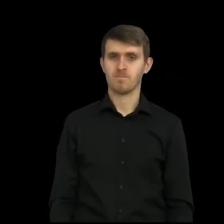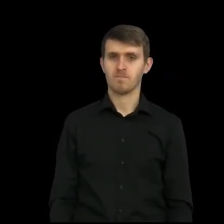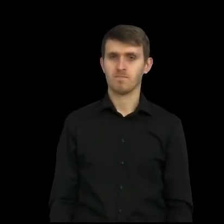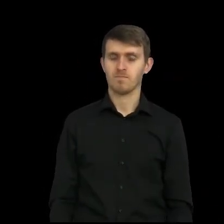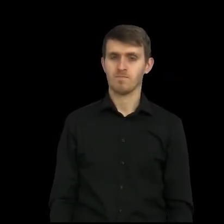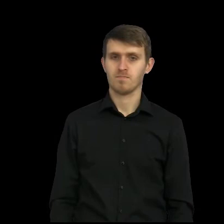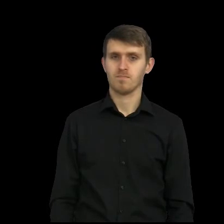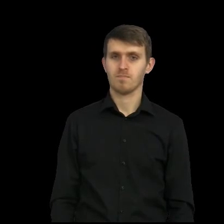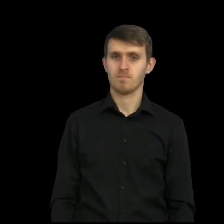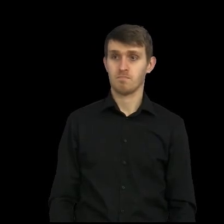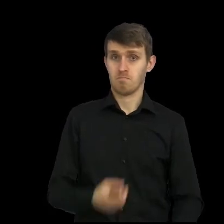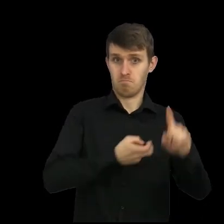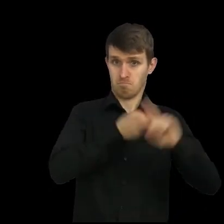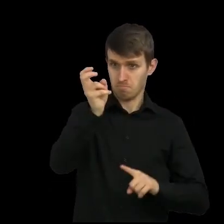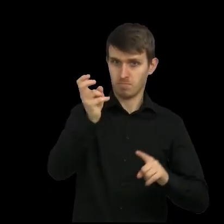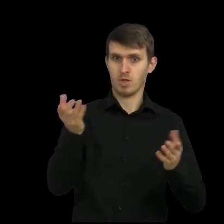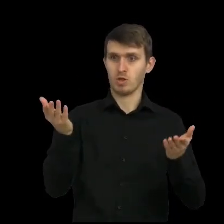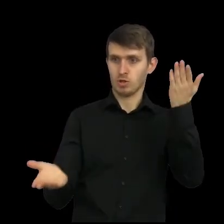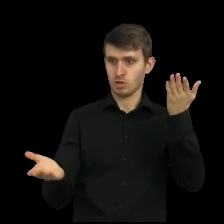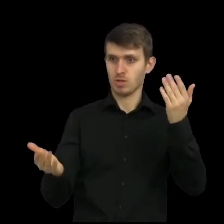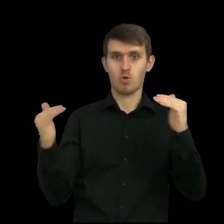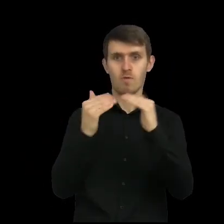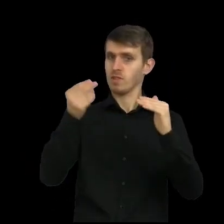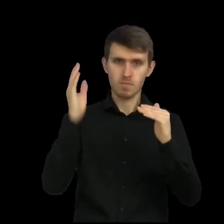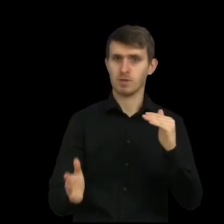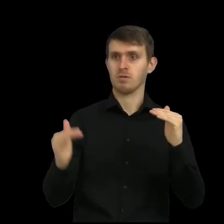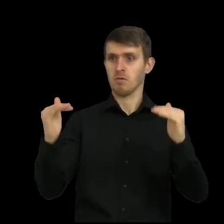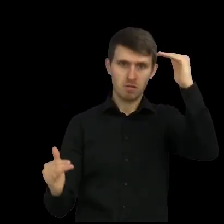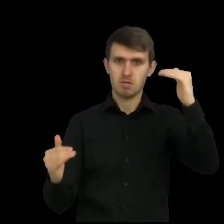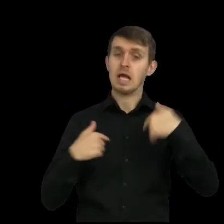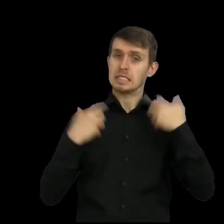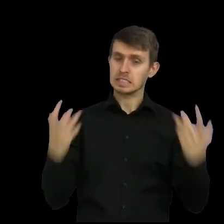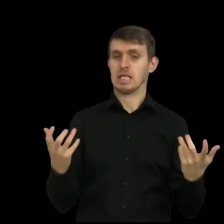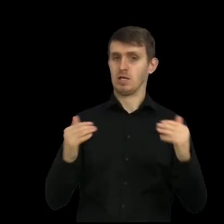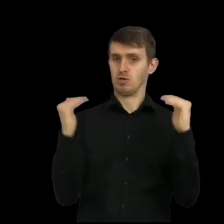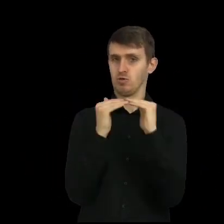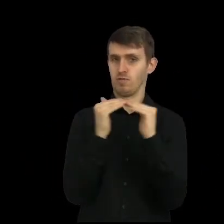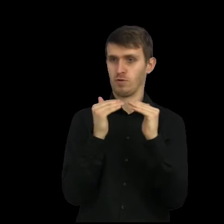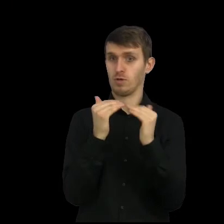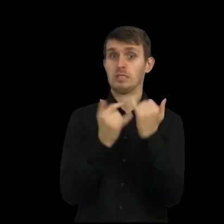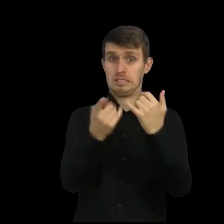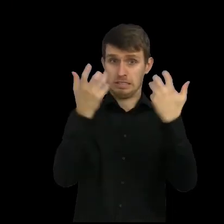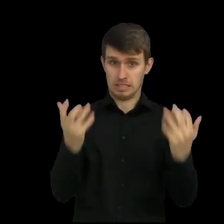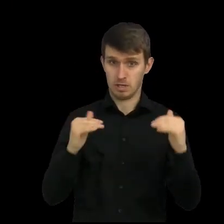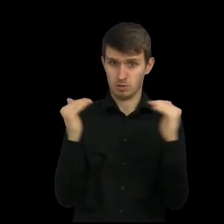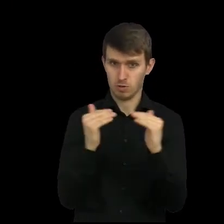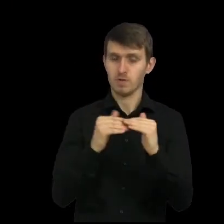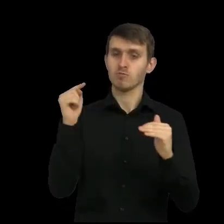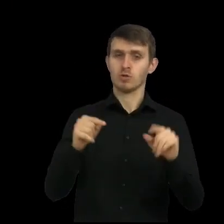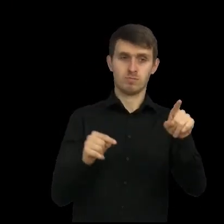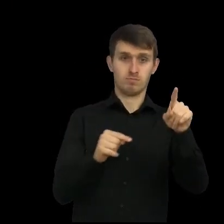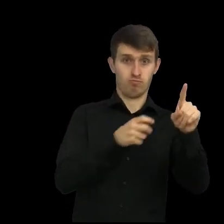równości. Jeśli waga ma pozostać w równowadze, musimy zdejmować odważniki równocześnie z obu szalek.